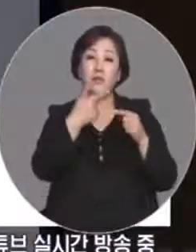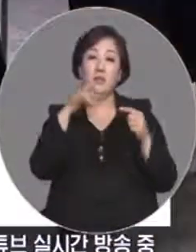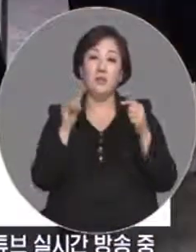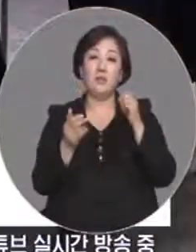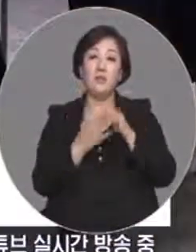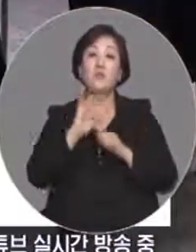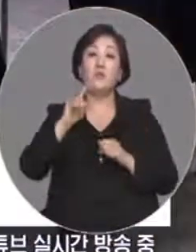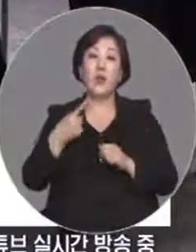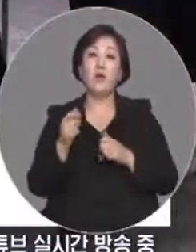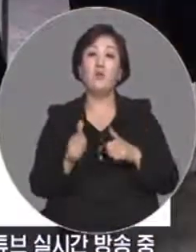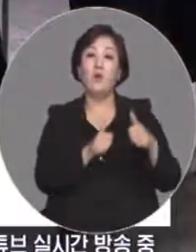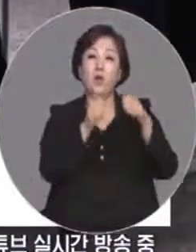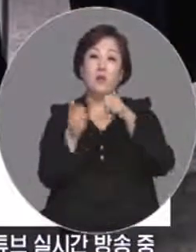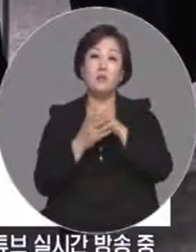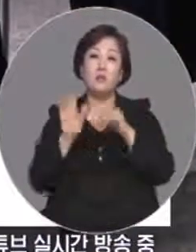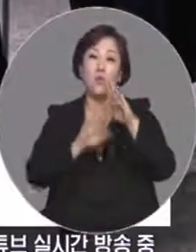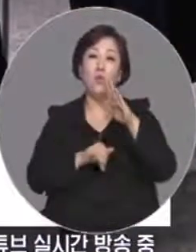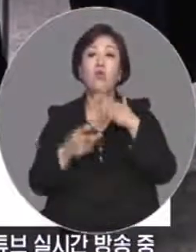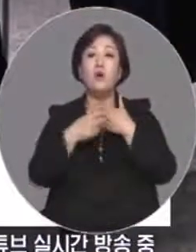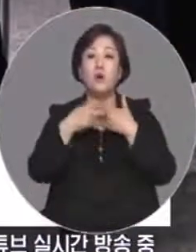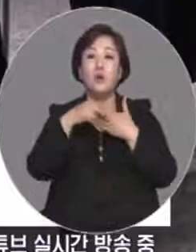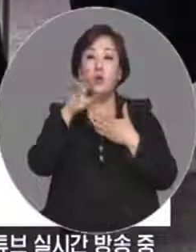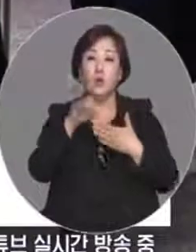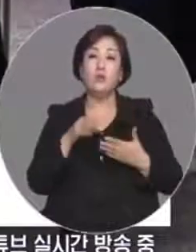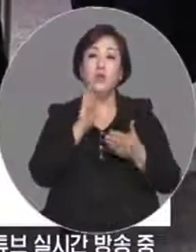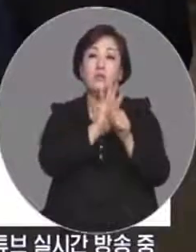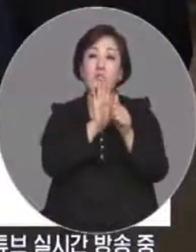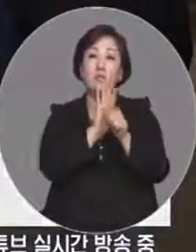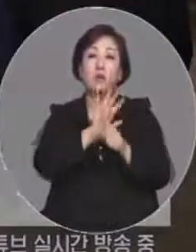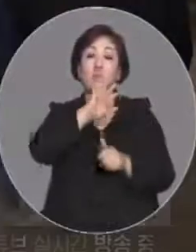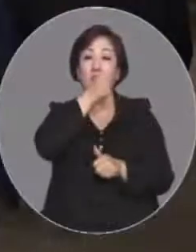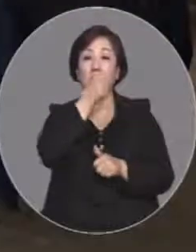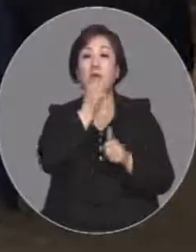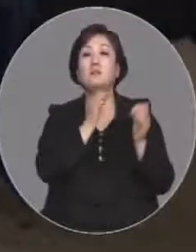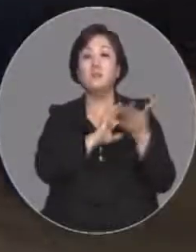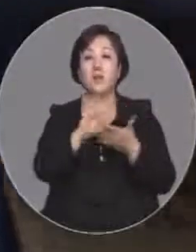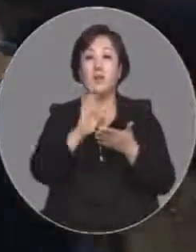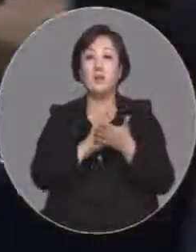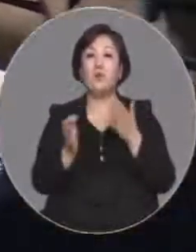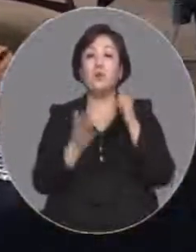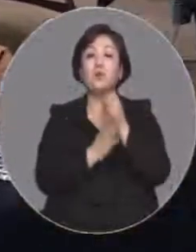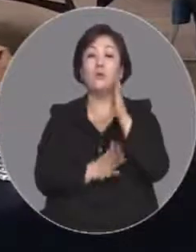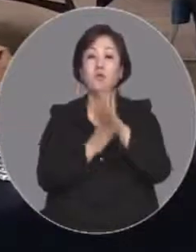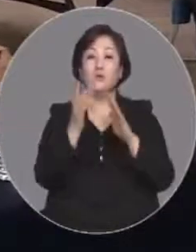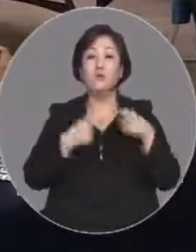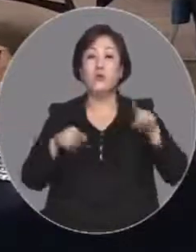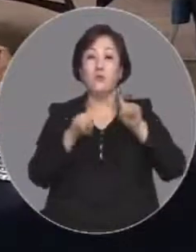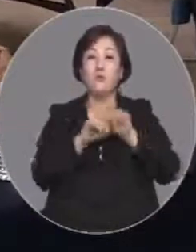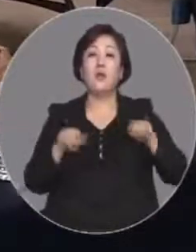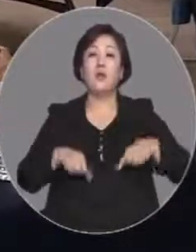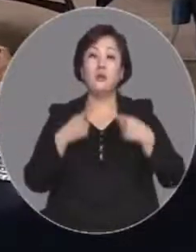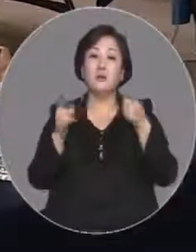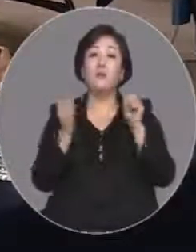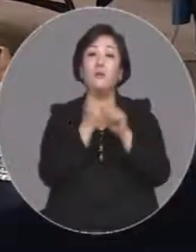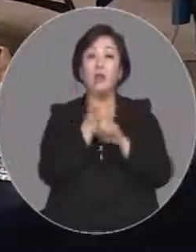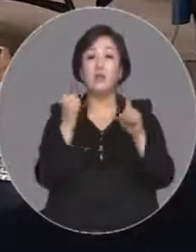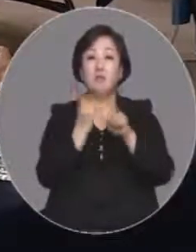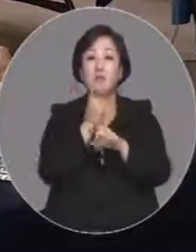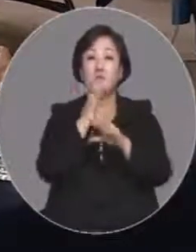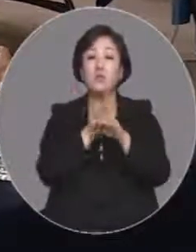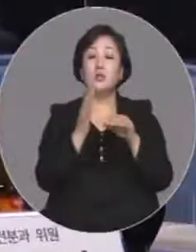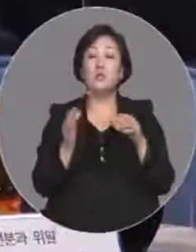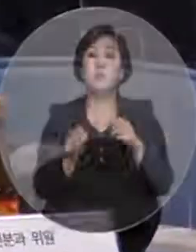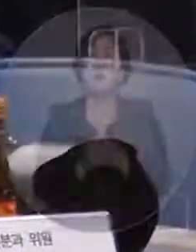통해 공공보건의료지원단 설치와 보조금 개선, 시민 다듬이방 등을 제안해 시정에 반영됐습니다.